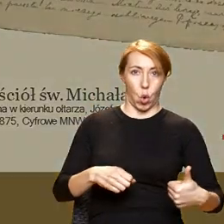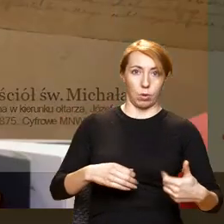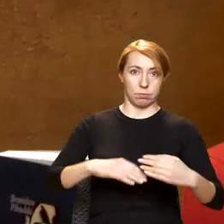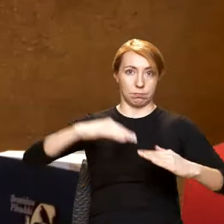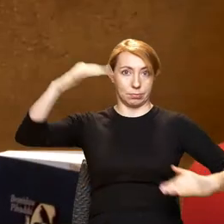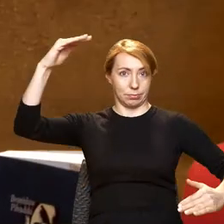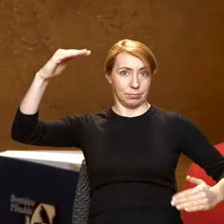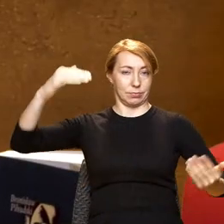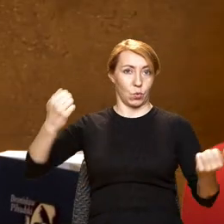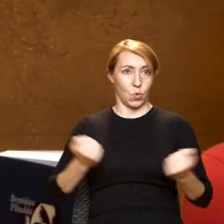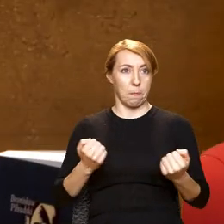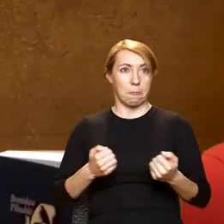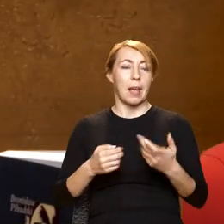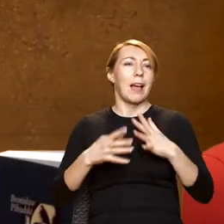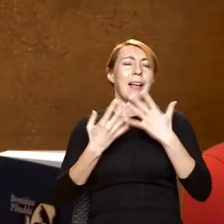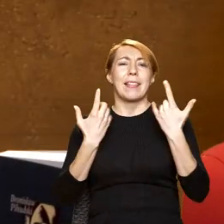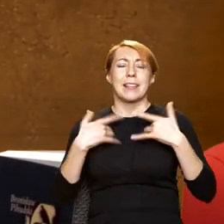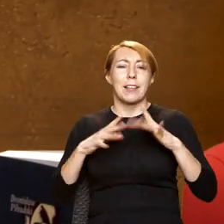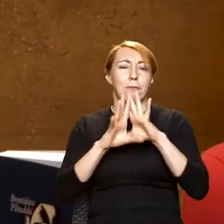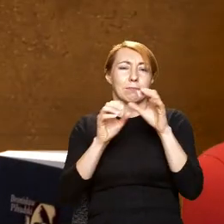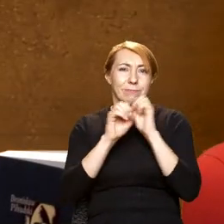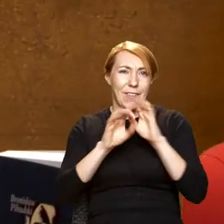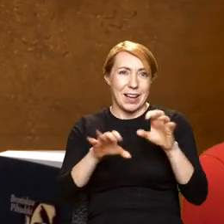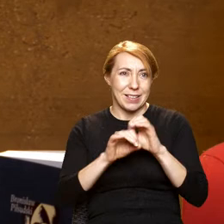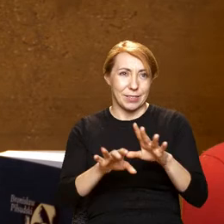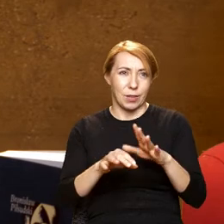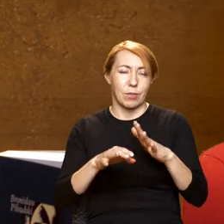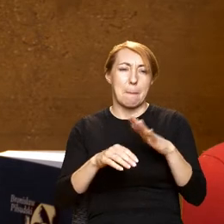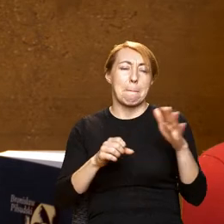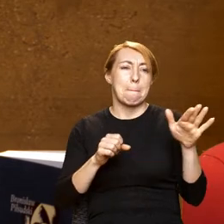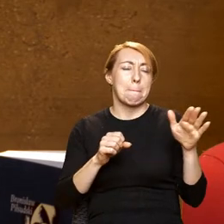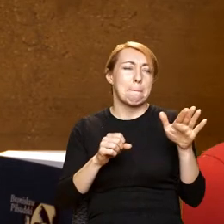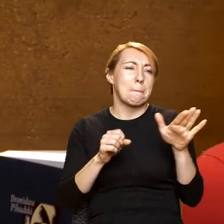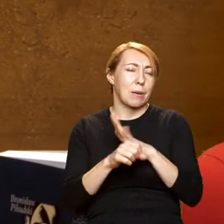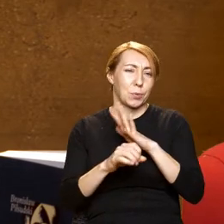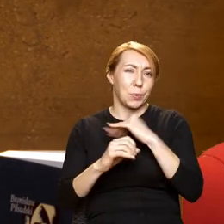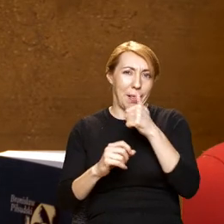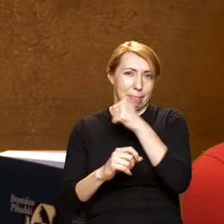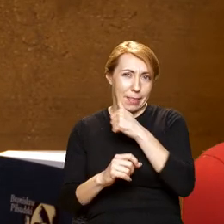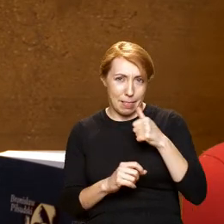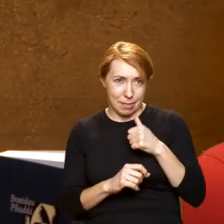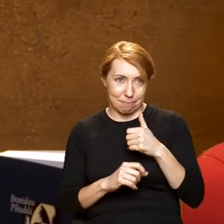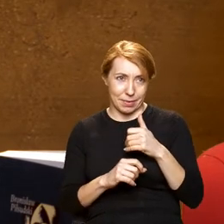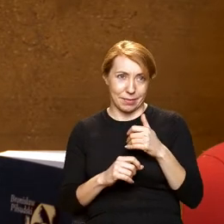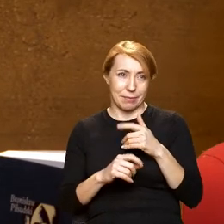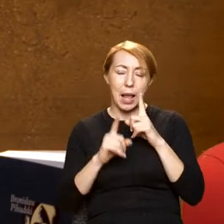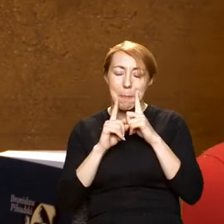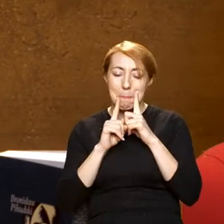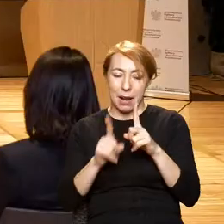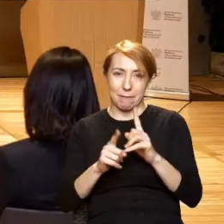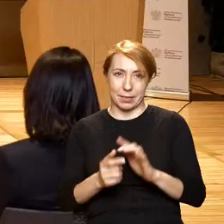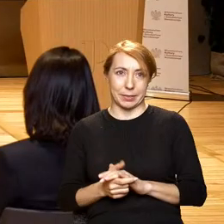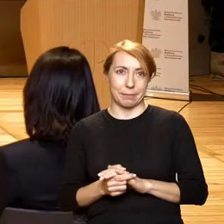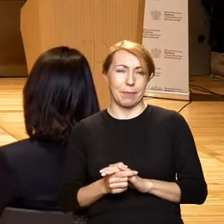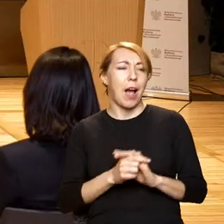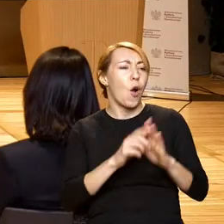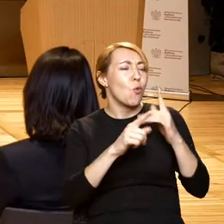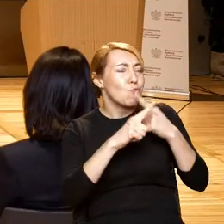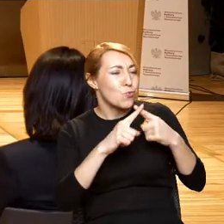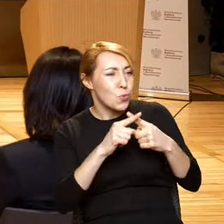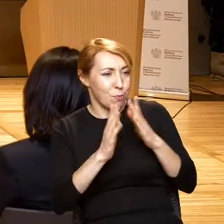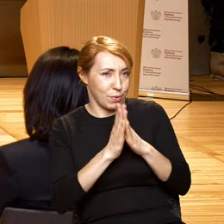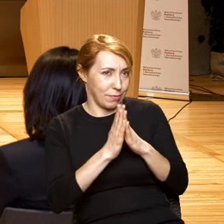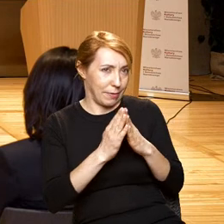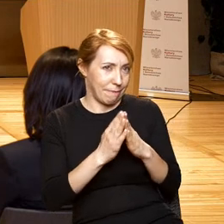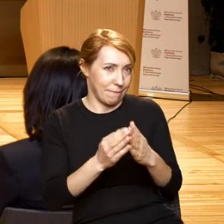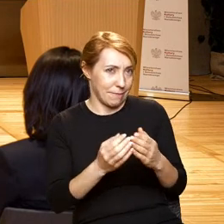chcę zdradzić wszystkich sekretów, tam jest mnóstwo sekretów. Naprawdę. Tylko jakby pani tak rąbka tajemnicy,